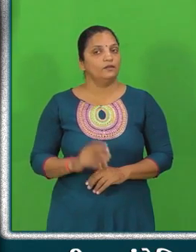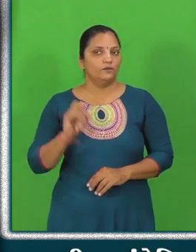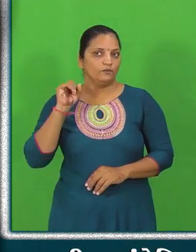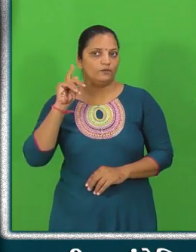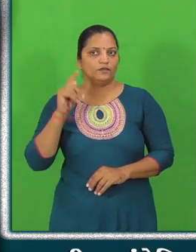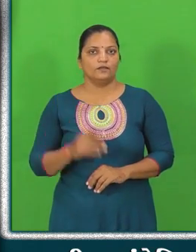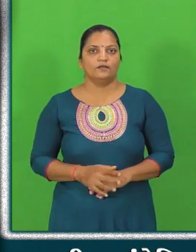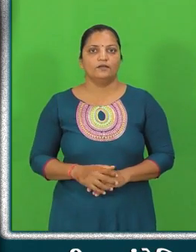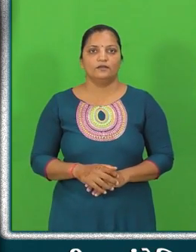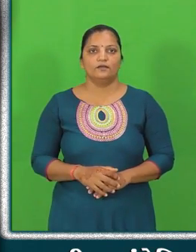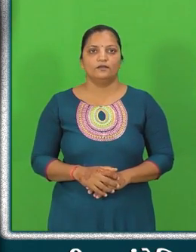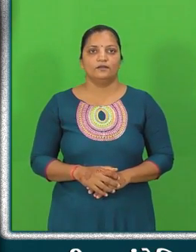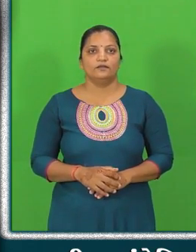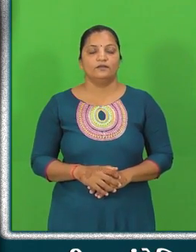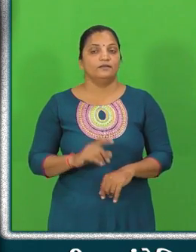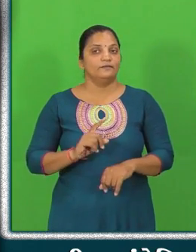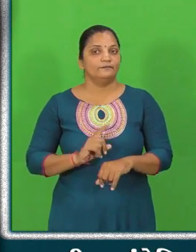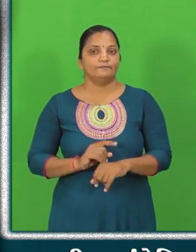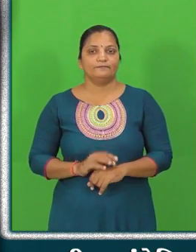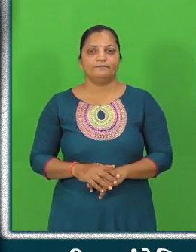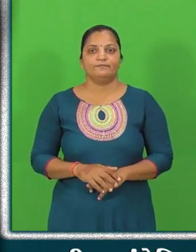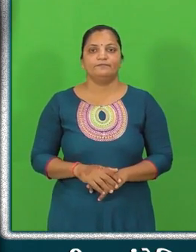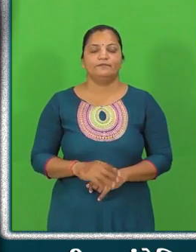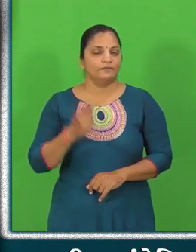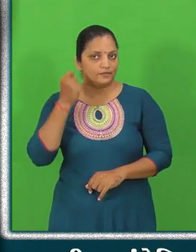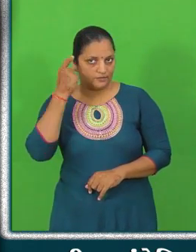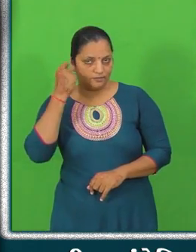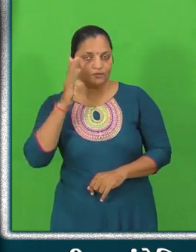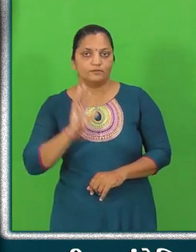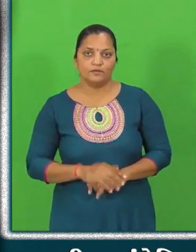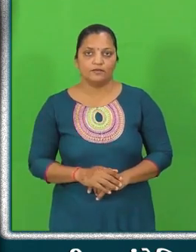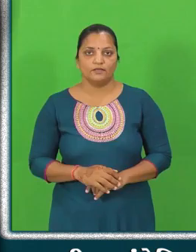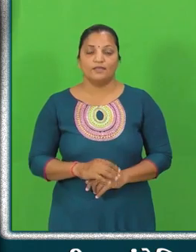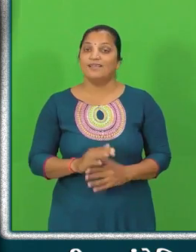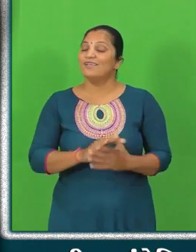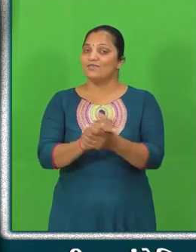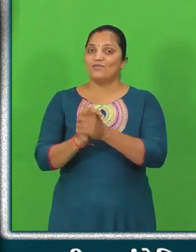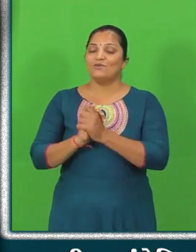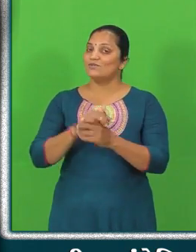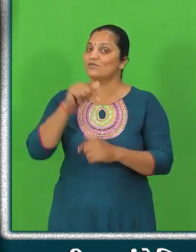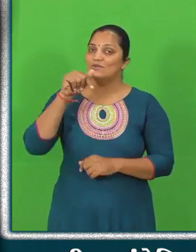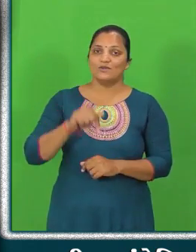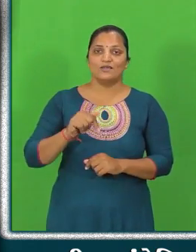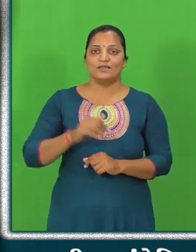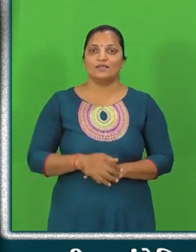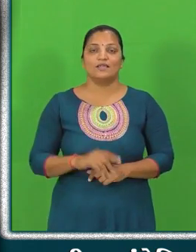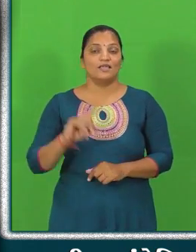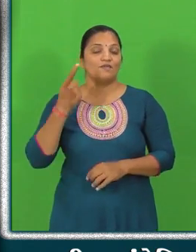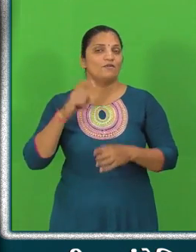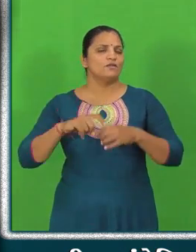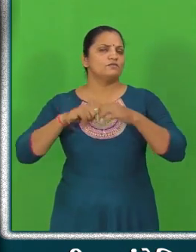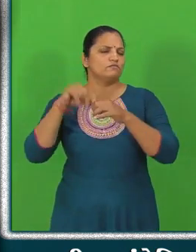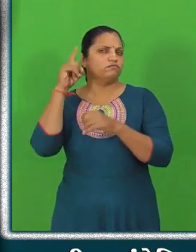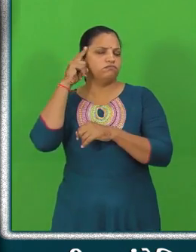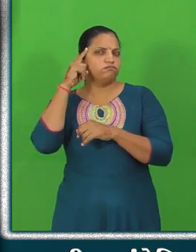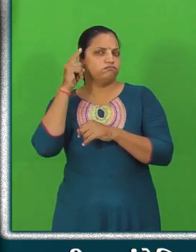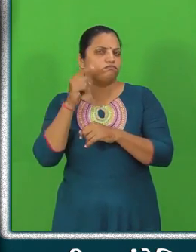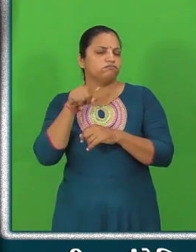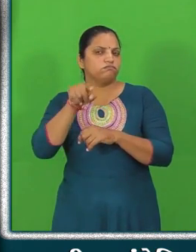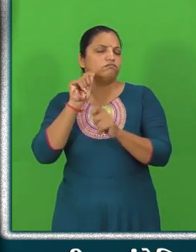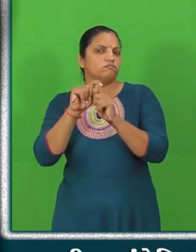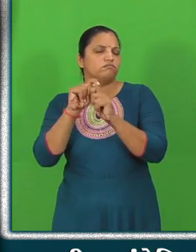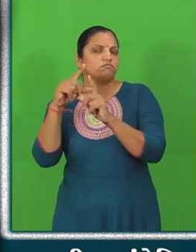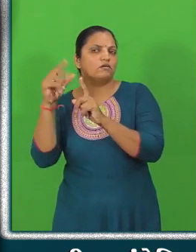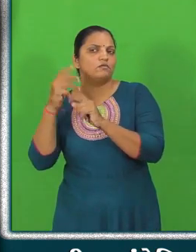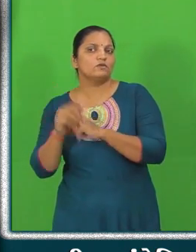ઓકે સમજ પડી ગઈ હશે મિત્રોને। તો મિત્રો અહીંયા પ્રશ્ન એક થાય કે અહીંયા મેં શું કામ